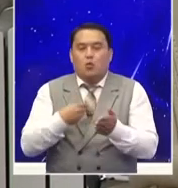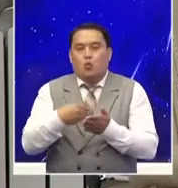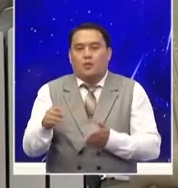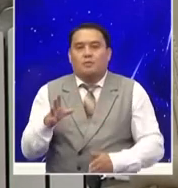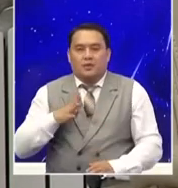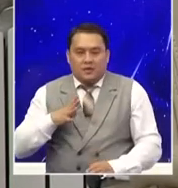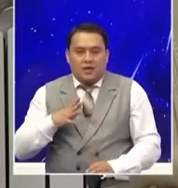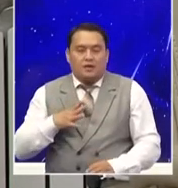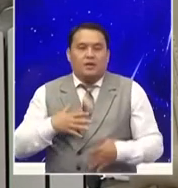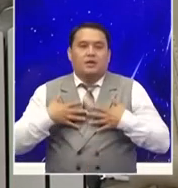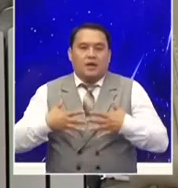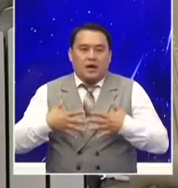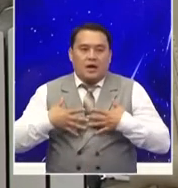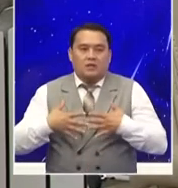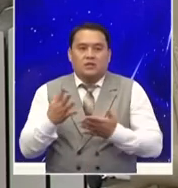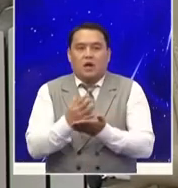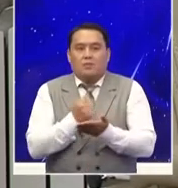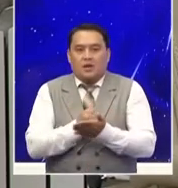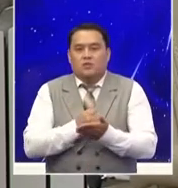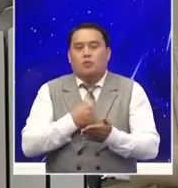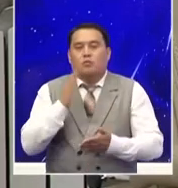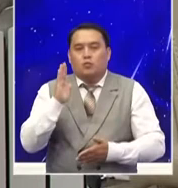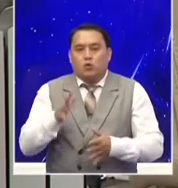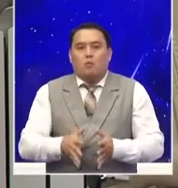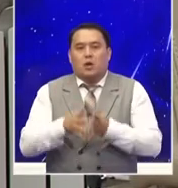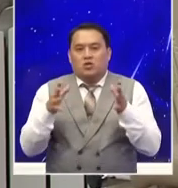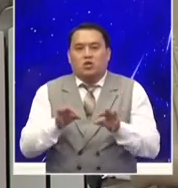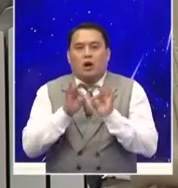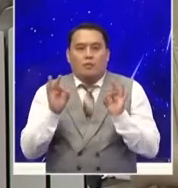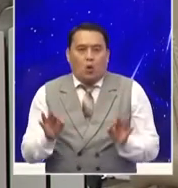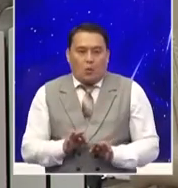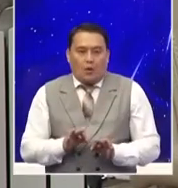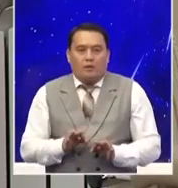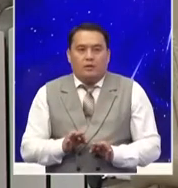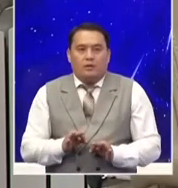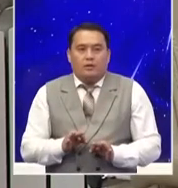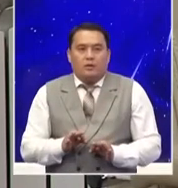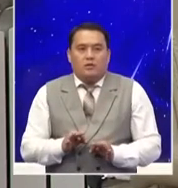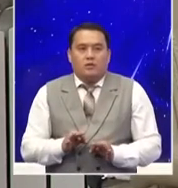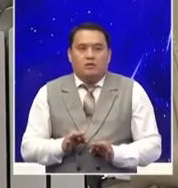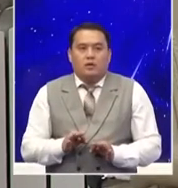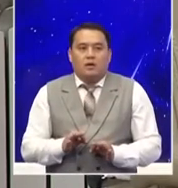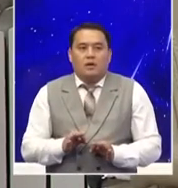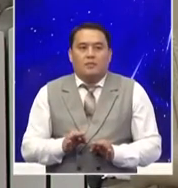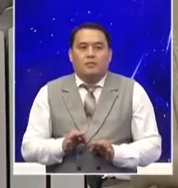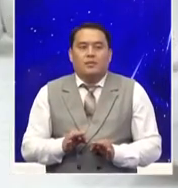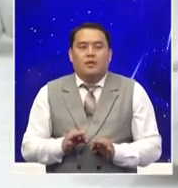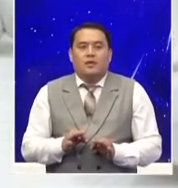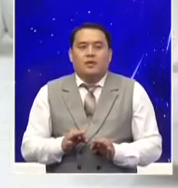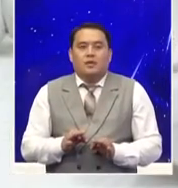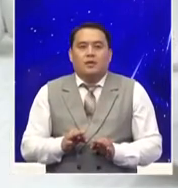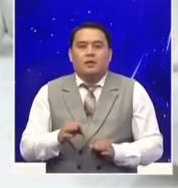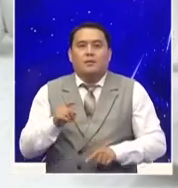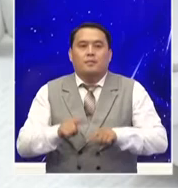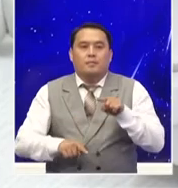приобретено, кислородные концентраторы сейчас закупаются в больших объемах. Также на последней сессии